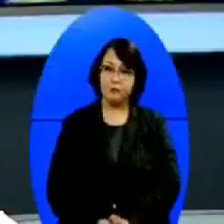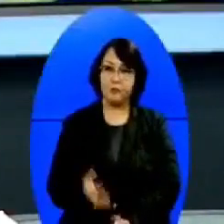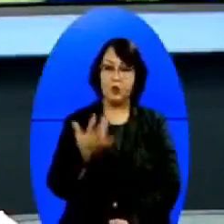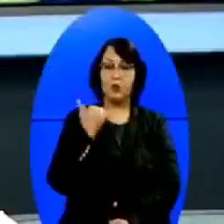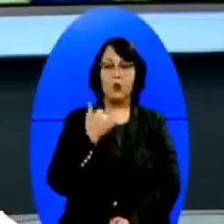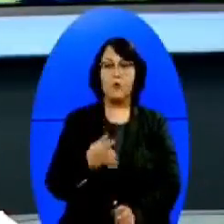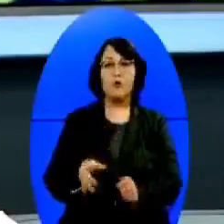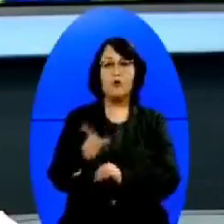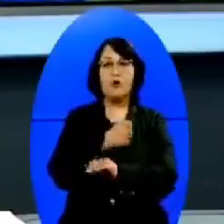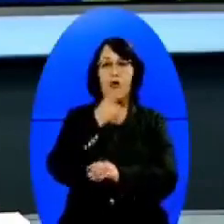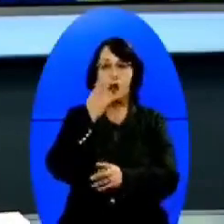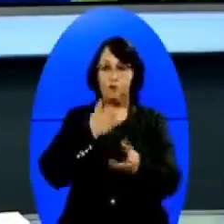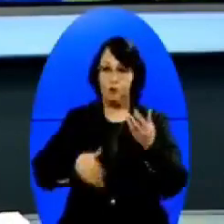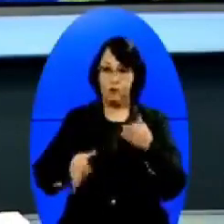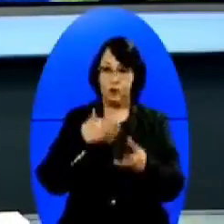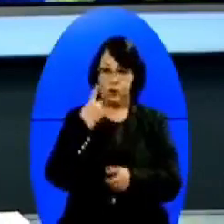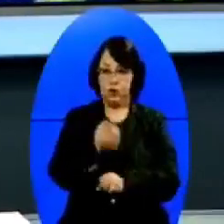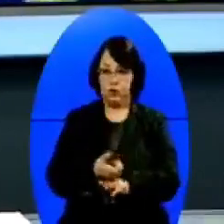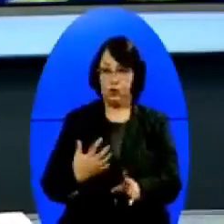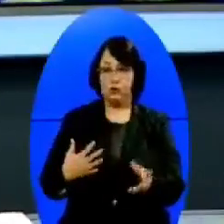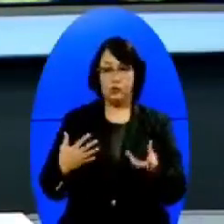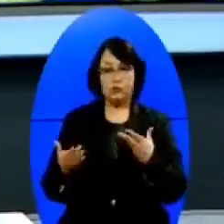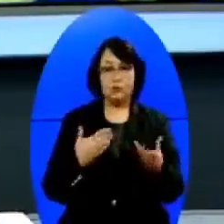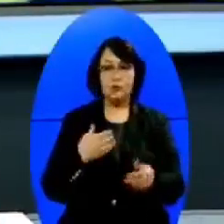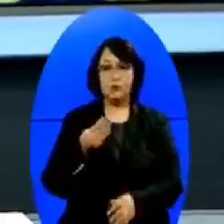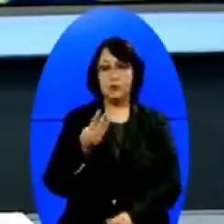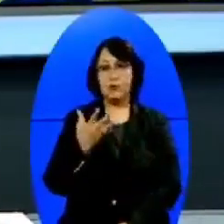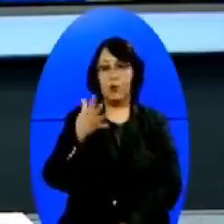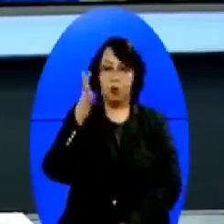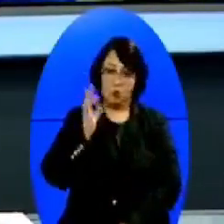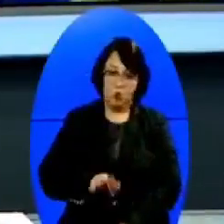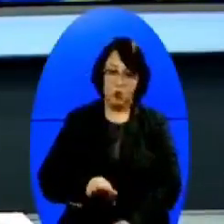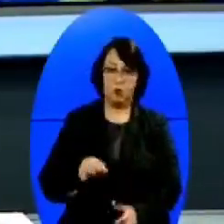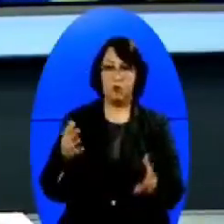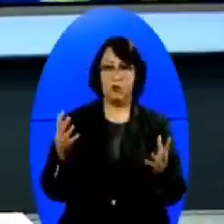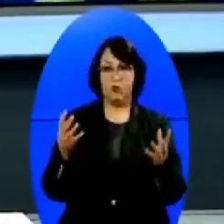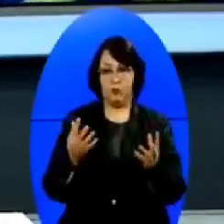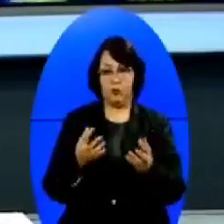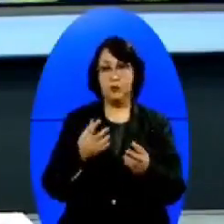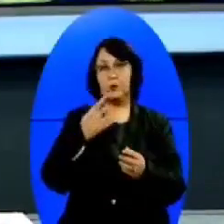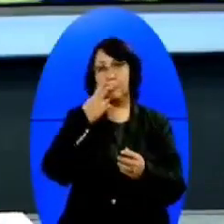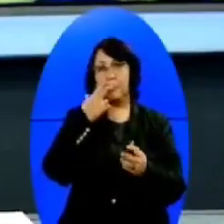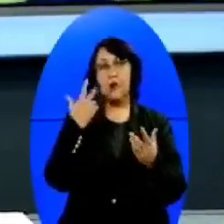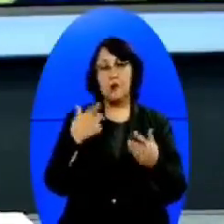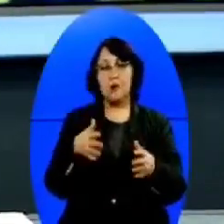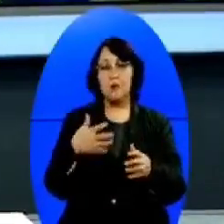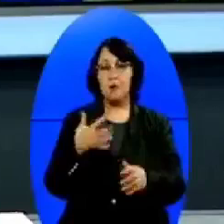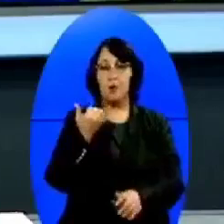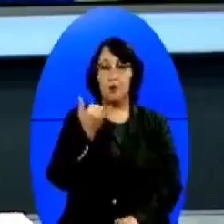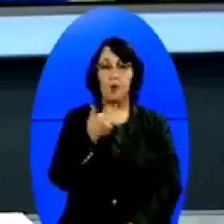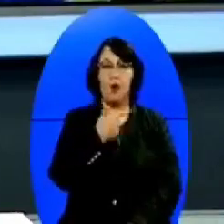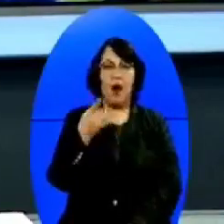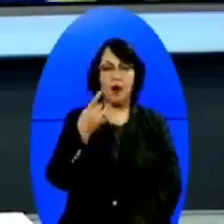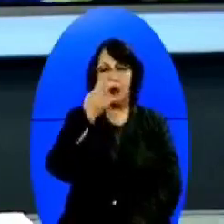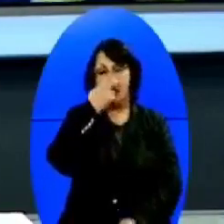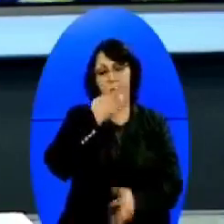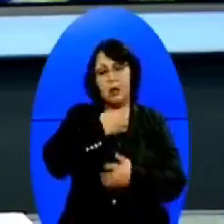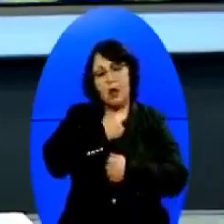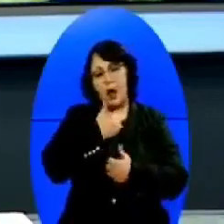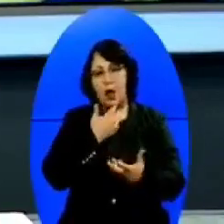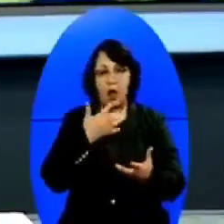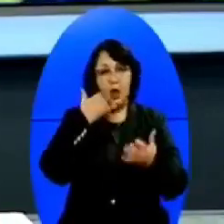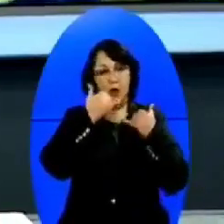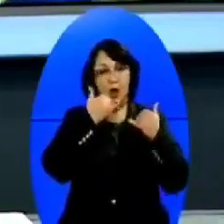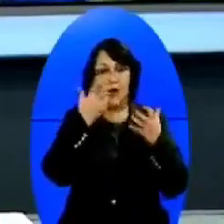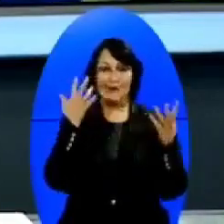Улаанбаатар хотын агаарын бохирдлыг өнгөрсөн онтой харьцуулахад 45% буурсан байна. Мөн угарын дуудлага өмнөх саруудаас тодорхой хэмжээнд буурчээ. Гэхдээ